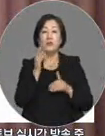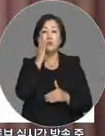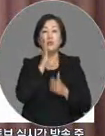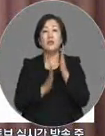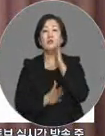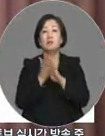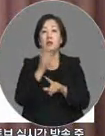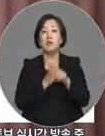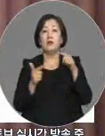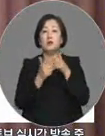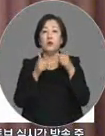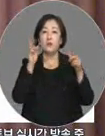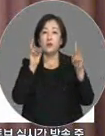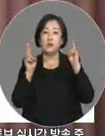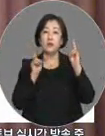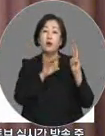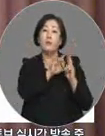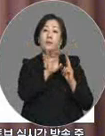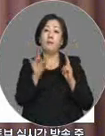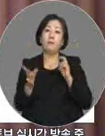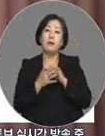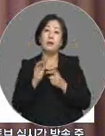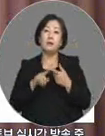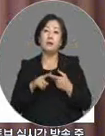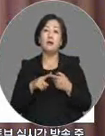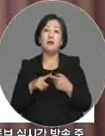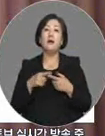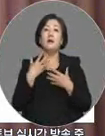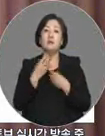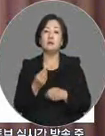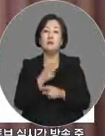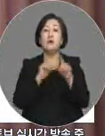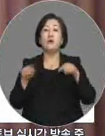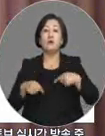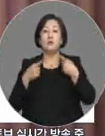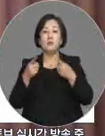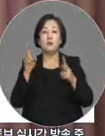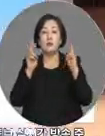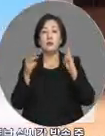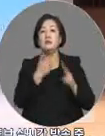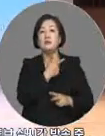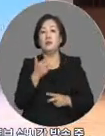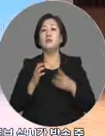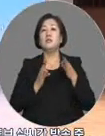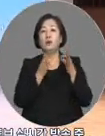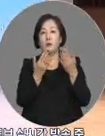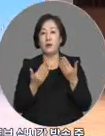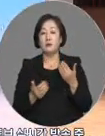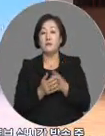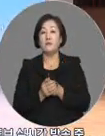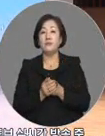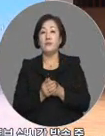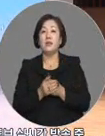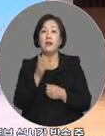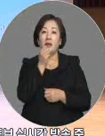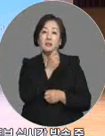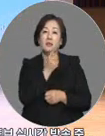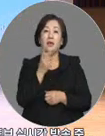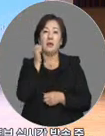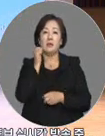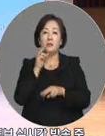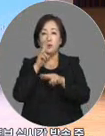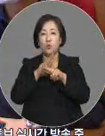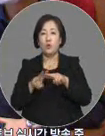많은 기업들이 관심을 갖고 적극 참여하는 기회가 되기를. SK와 S-OIL 등